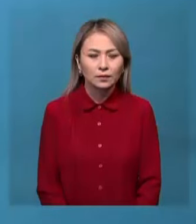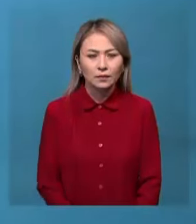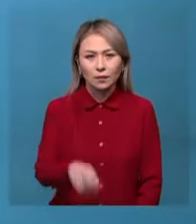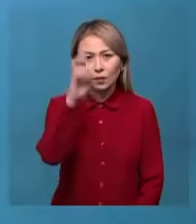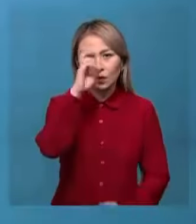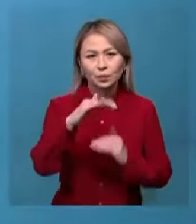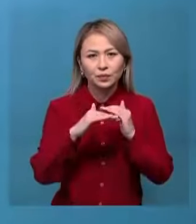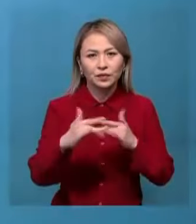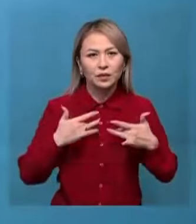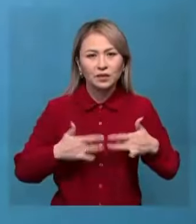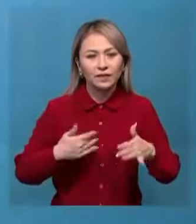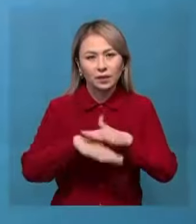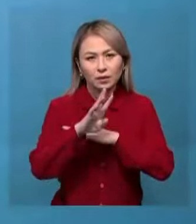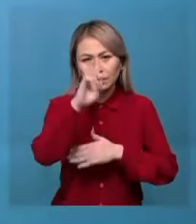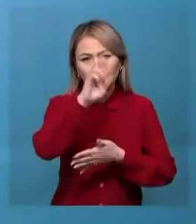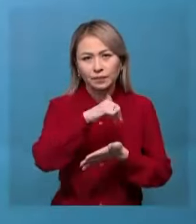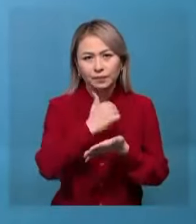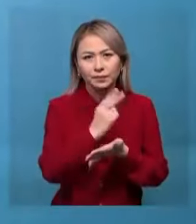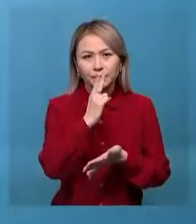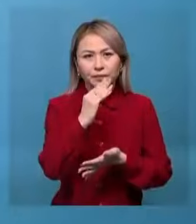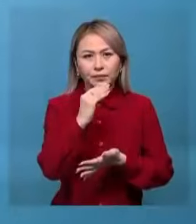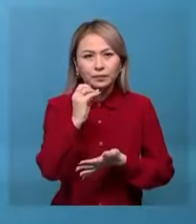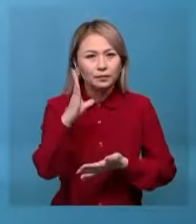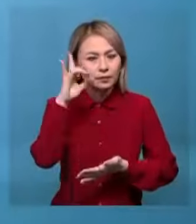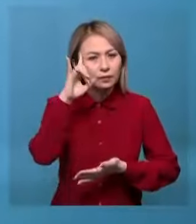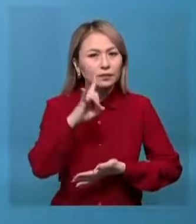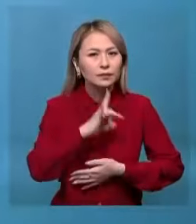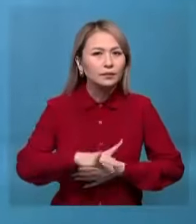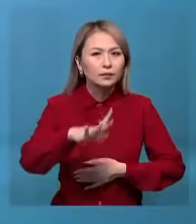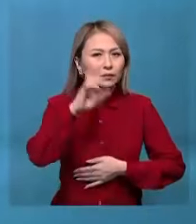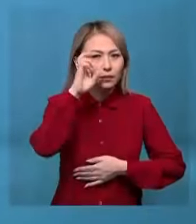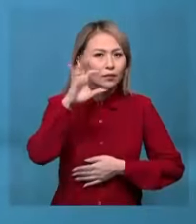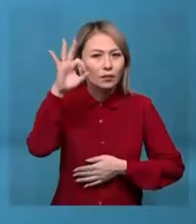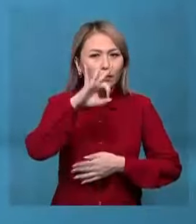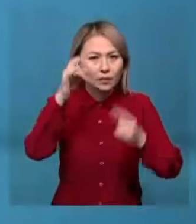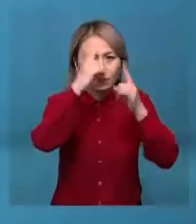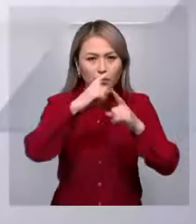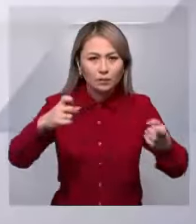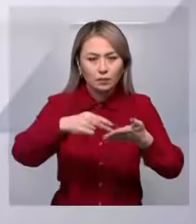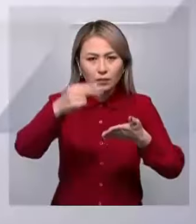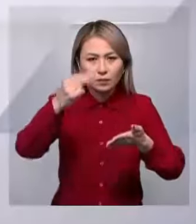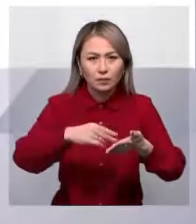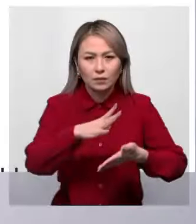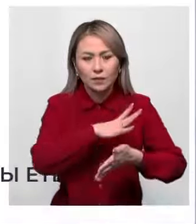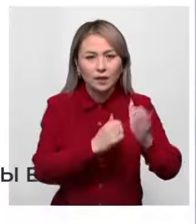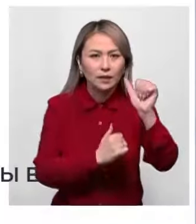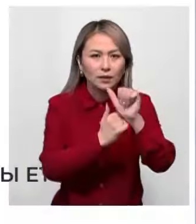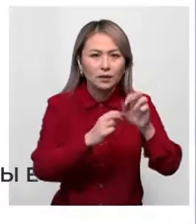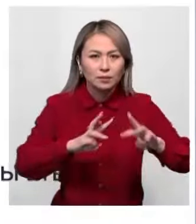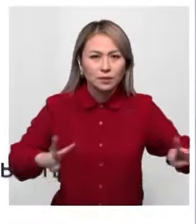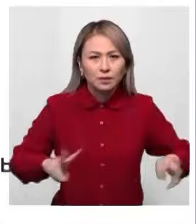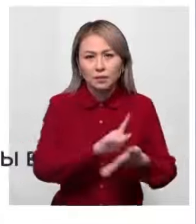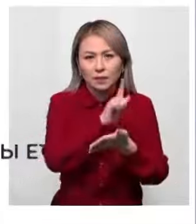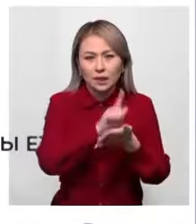Ел үкіметі отставкаға кетті. Мемлекет басшысы Қасым Жомарт Тоқаев Қазақстан Республикасының үкіметі туралы жарлыққа қол қойды.